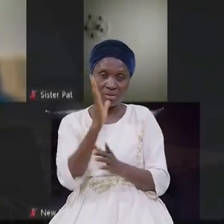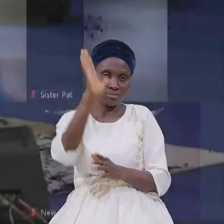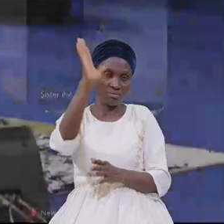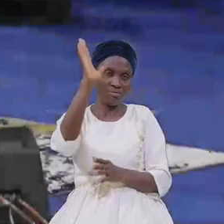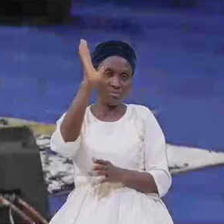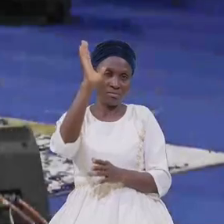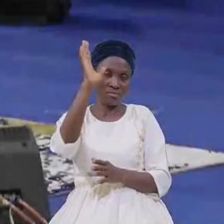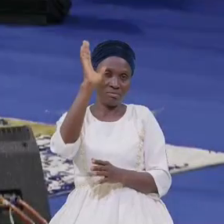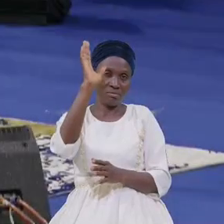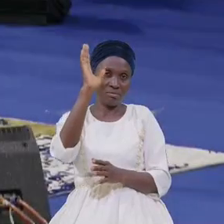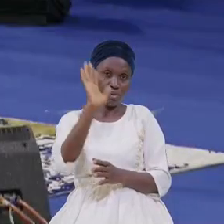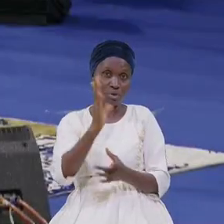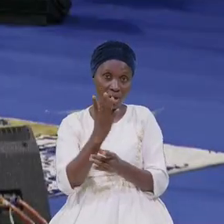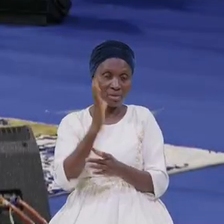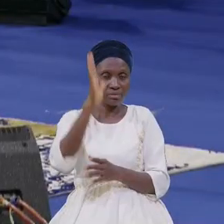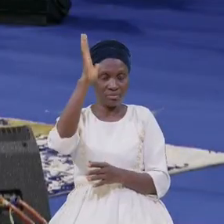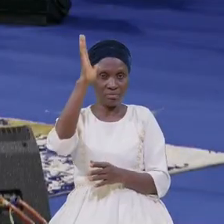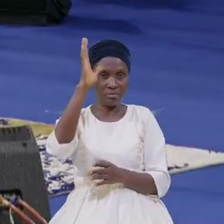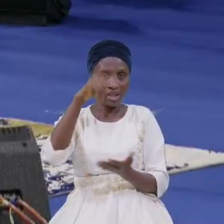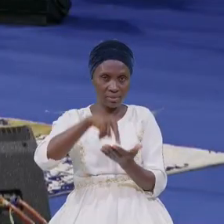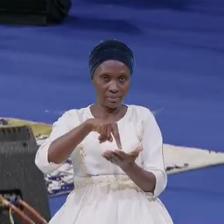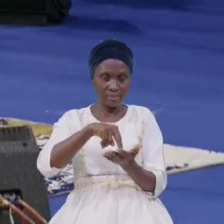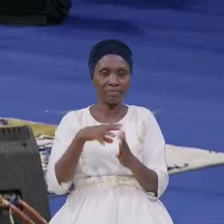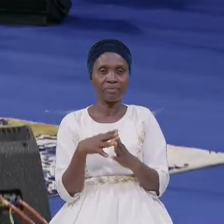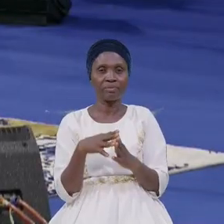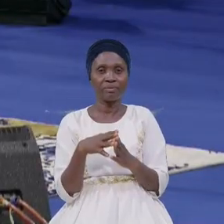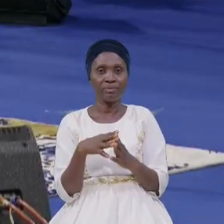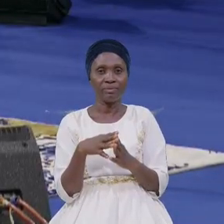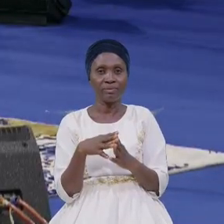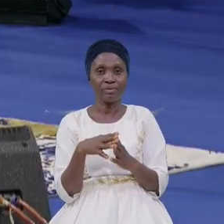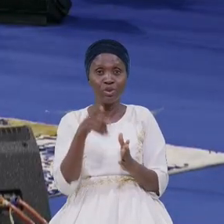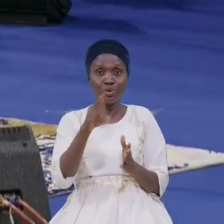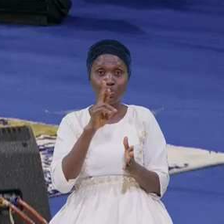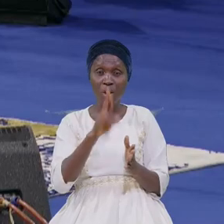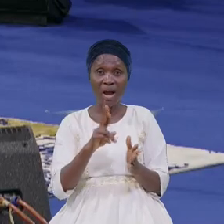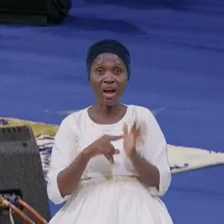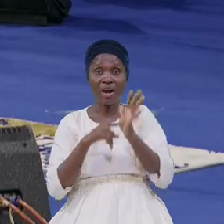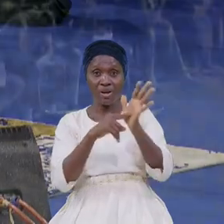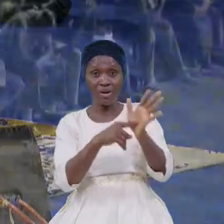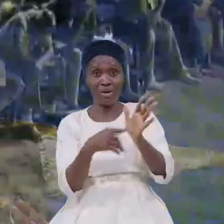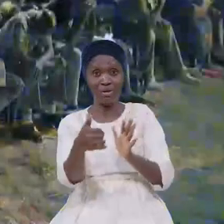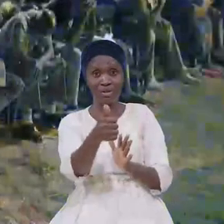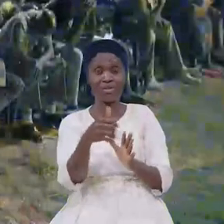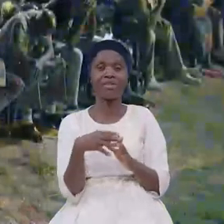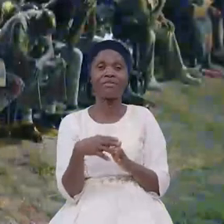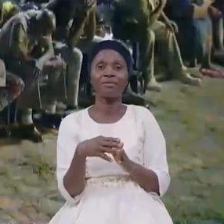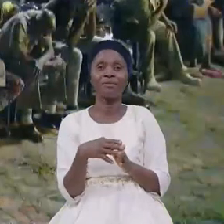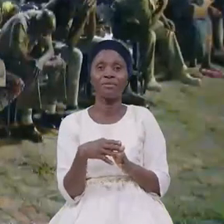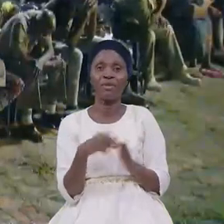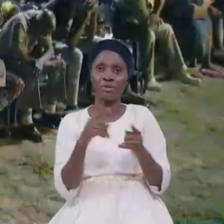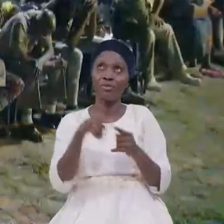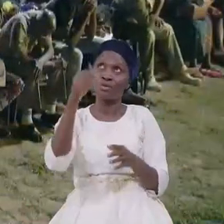vous levez la main, priez, vous tenir debout pour vous identifier que c'est moi